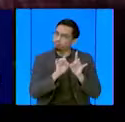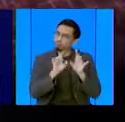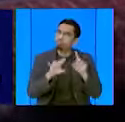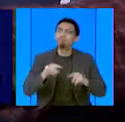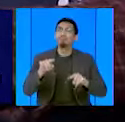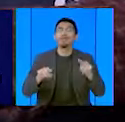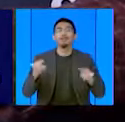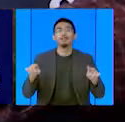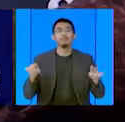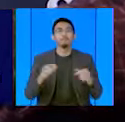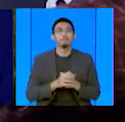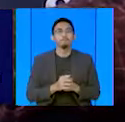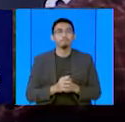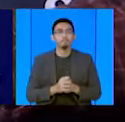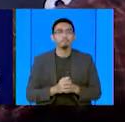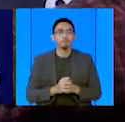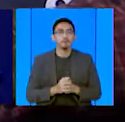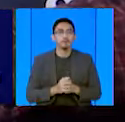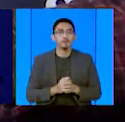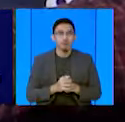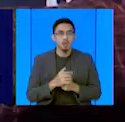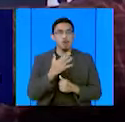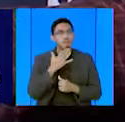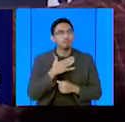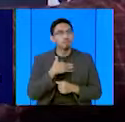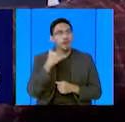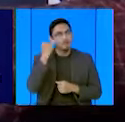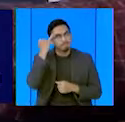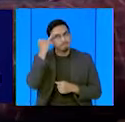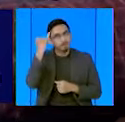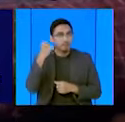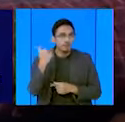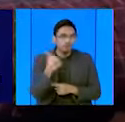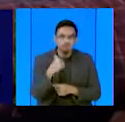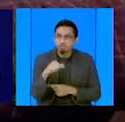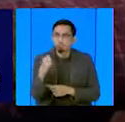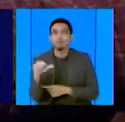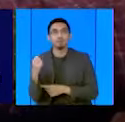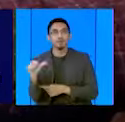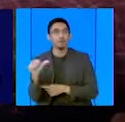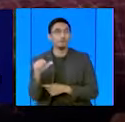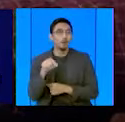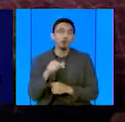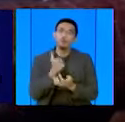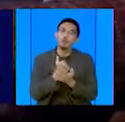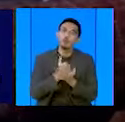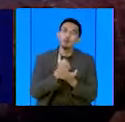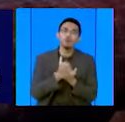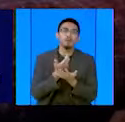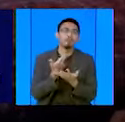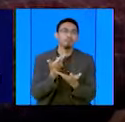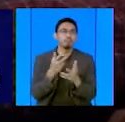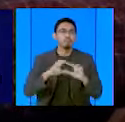sangat beragam dan memiliki inovasi dan sangat menyala. Kita